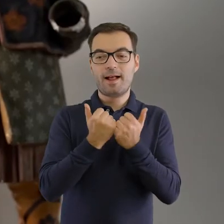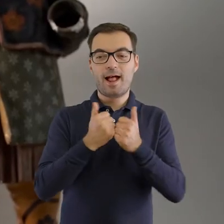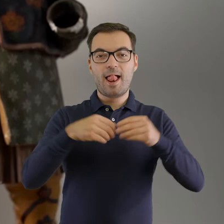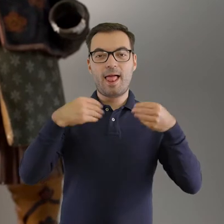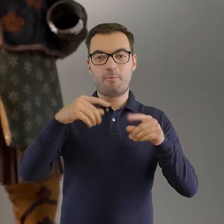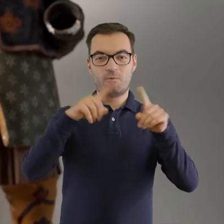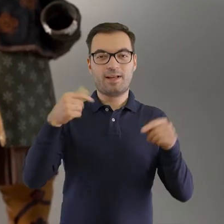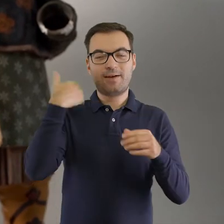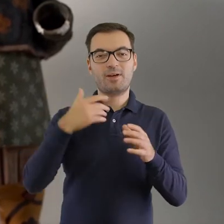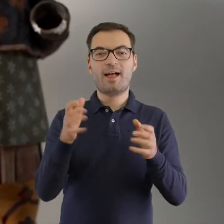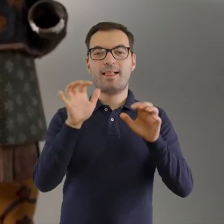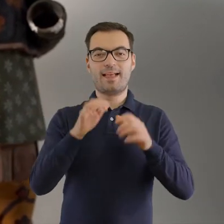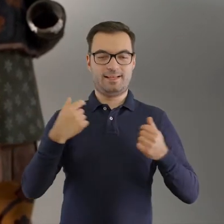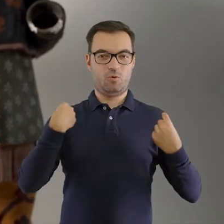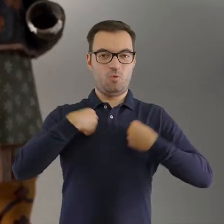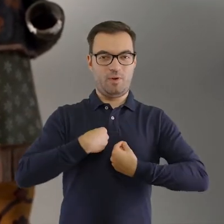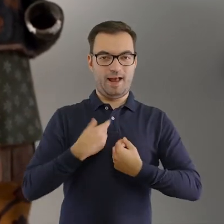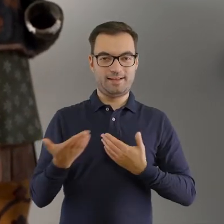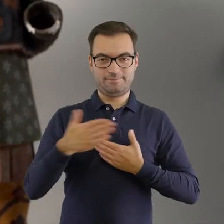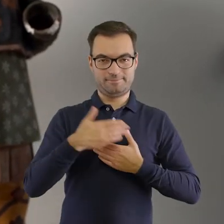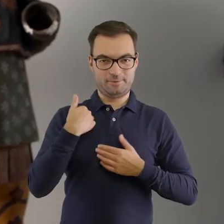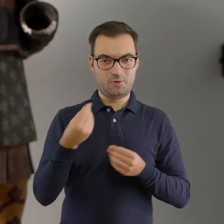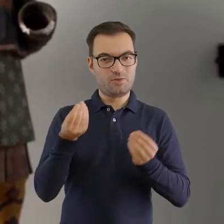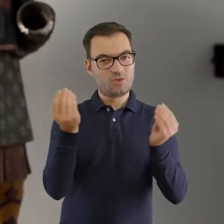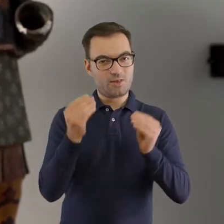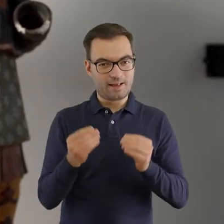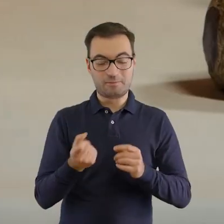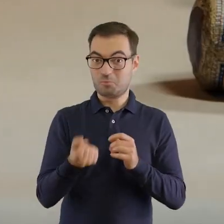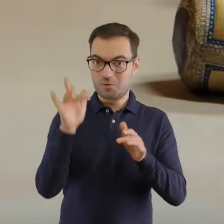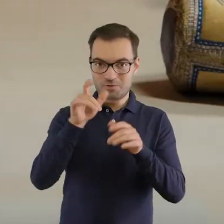papierowej lamówki, która zdobiła kiedyś szatę.